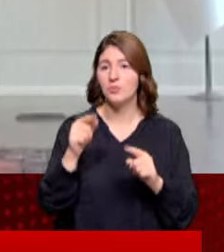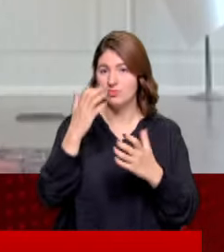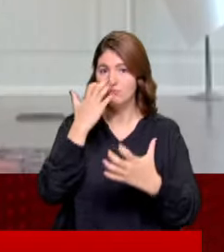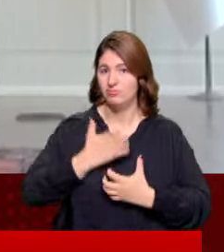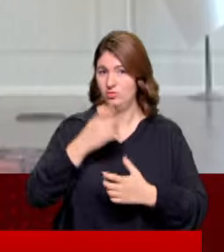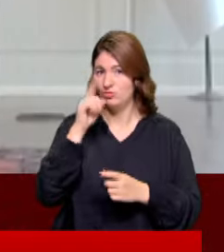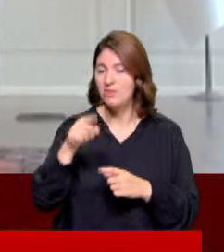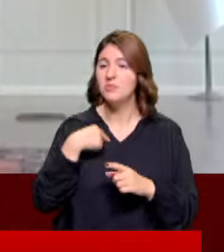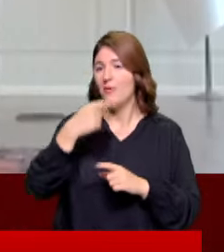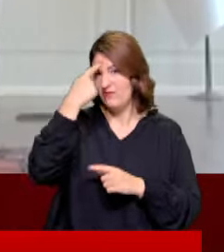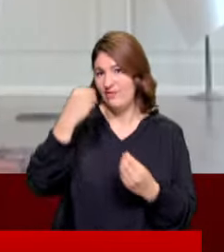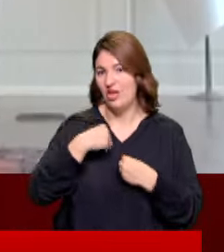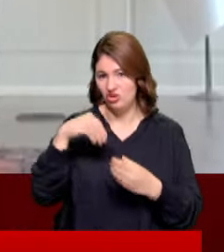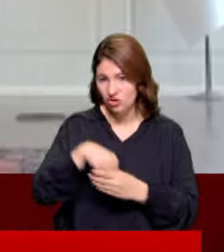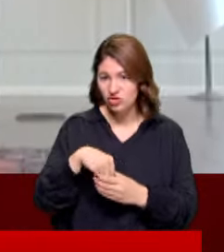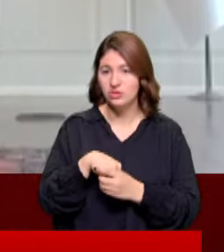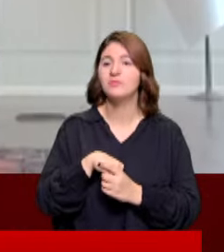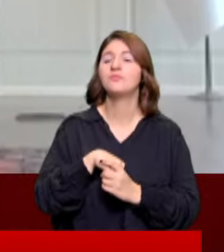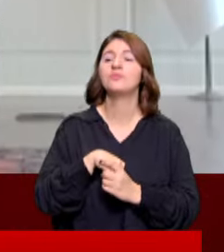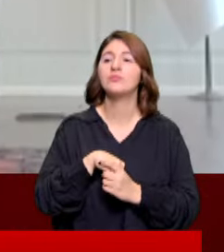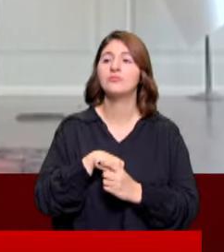ilginizden ötürü bize bu fırsatı verdiğiniz için.